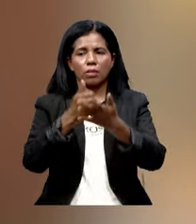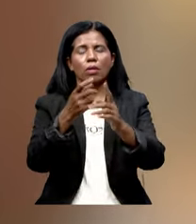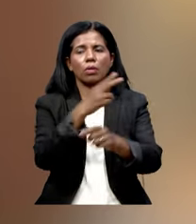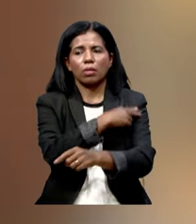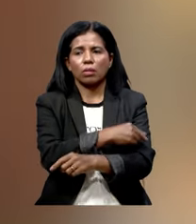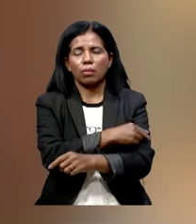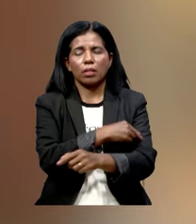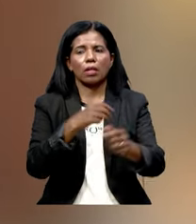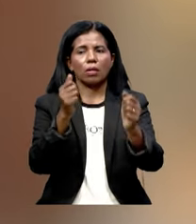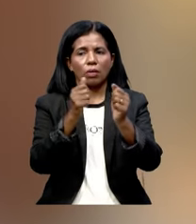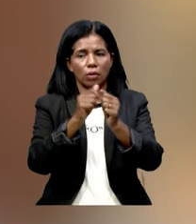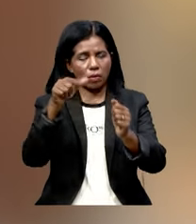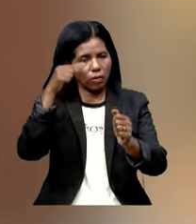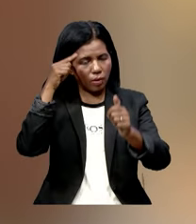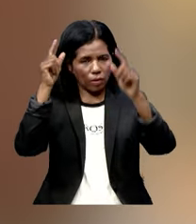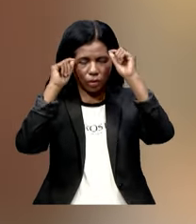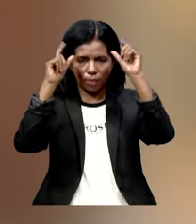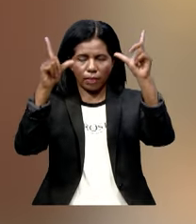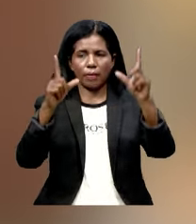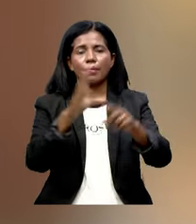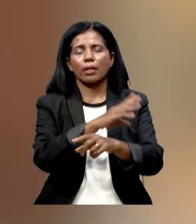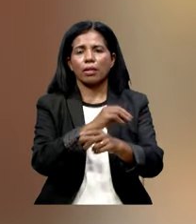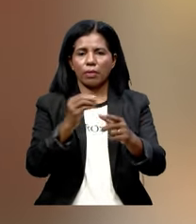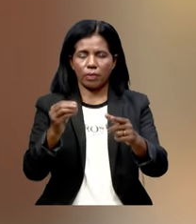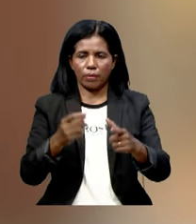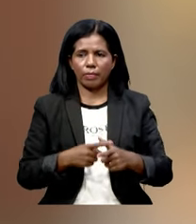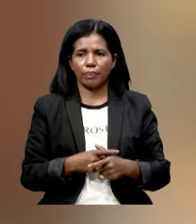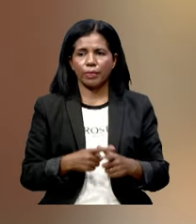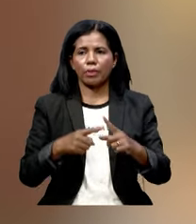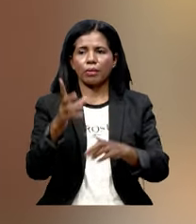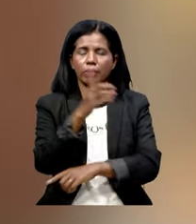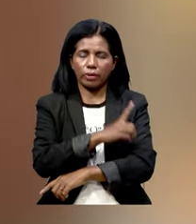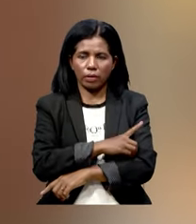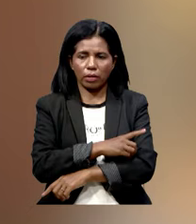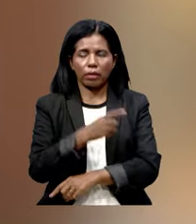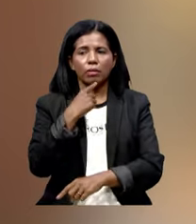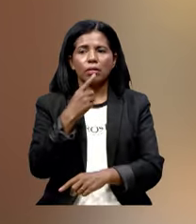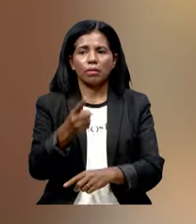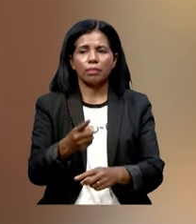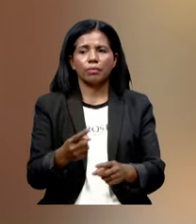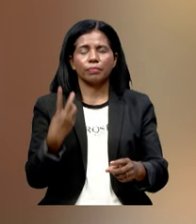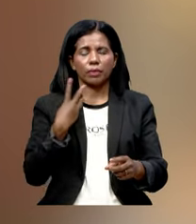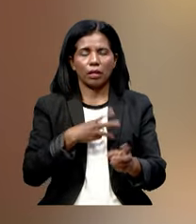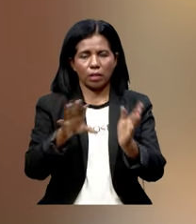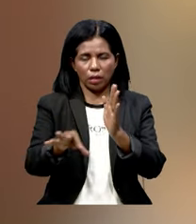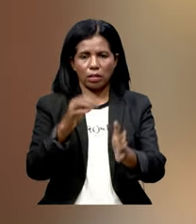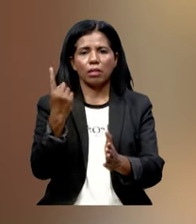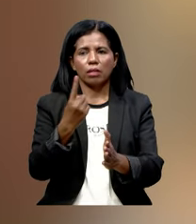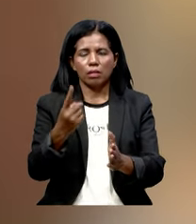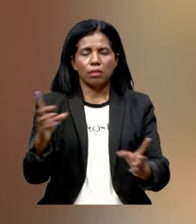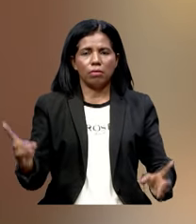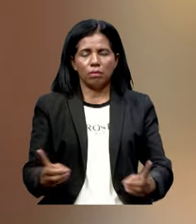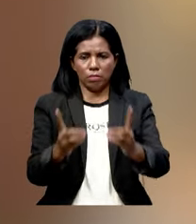hospital i ho gubernur timur nomos ohing cogimos al tienda na postrig y cogimos al tienda na pati. Baja